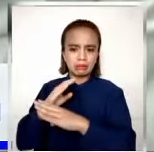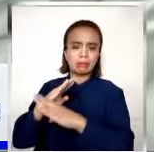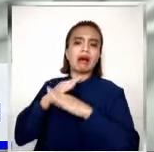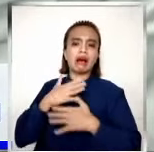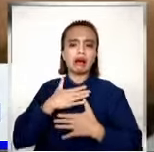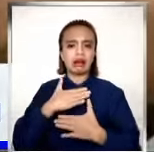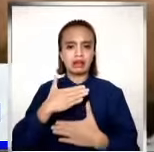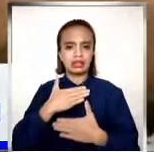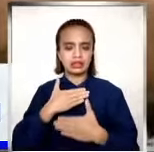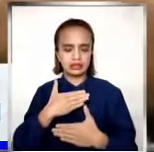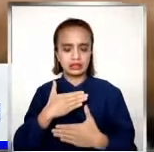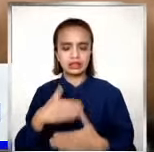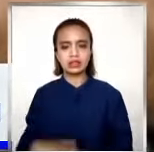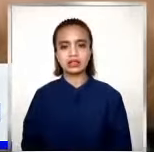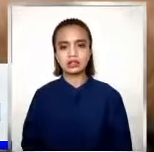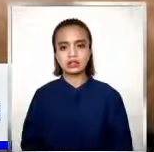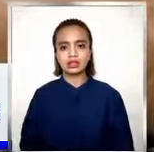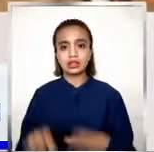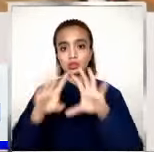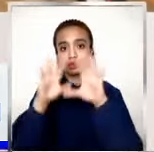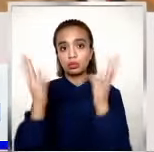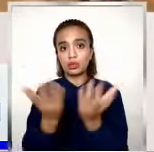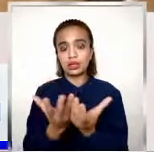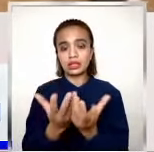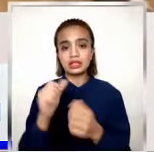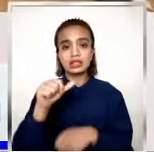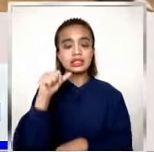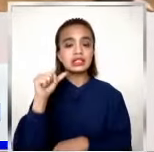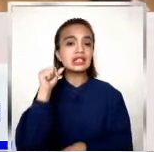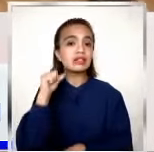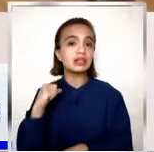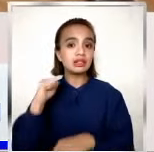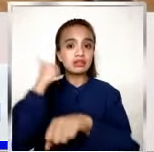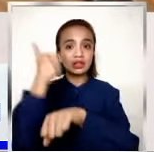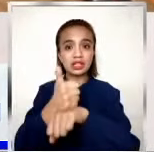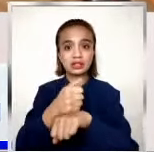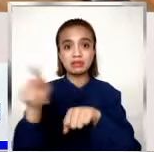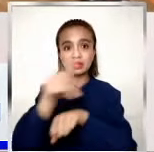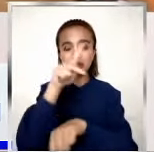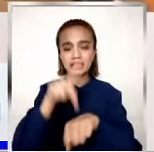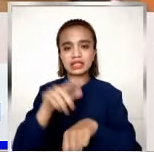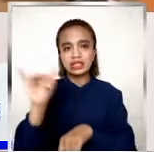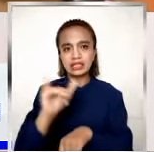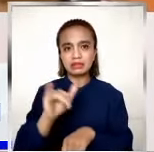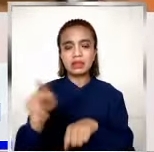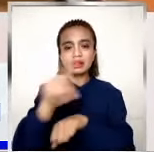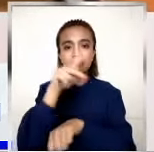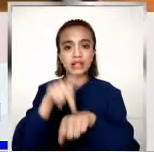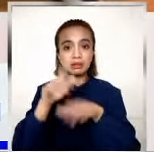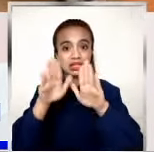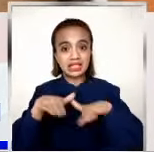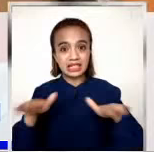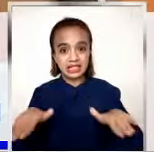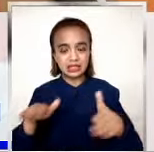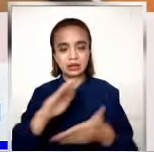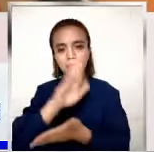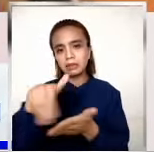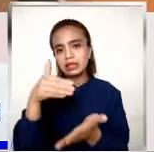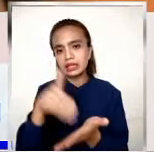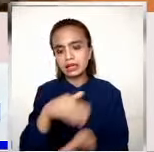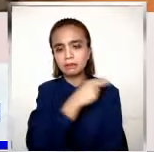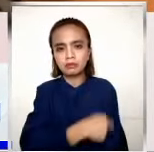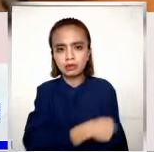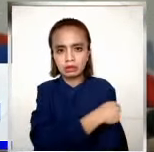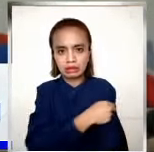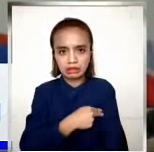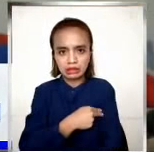World Surgical Foundation Philippines at Philippine Children's Medical Center, matagumpay na natanggal ang malaking bukol sa